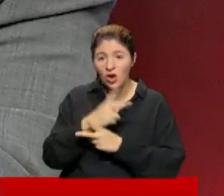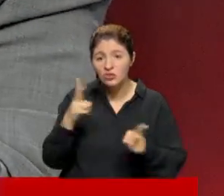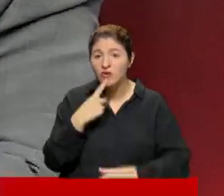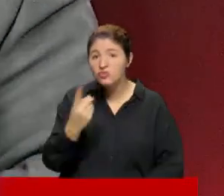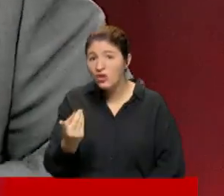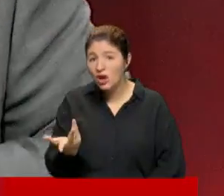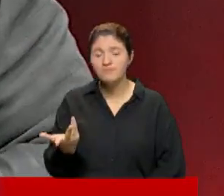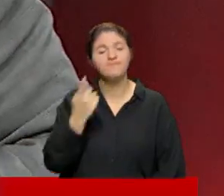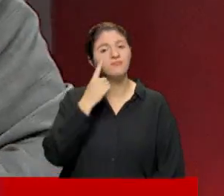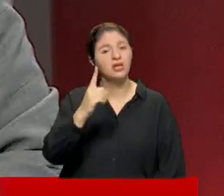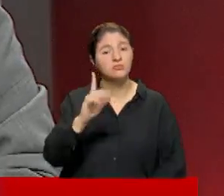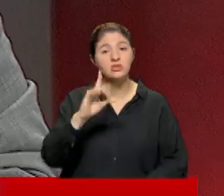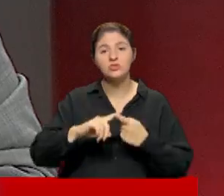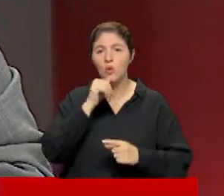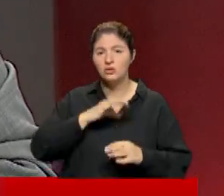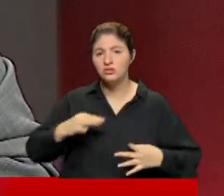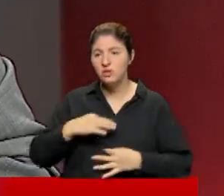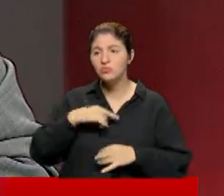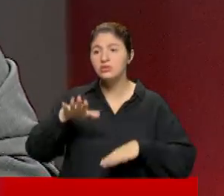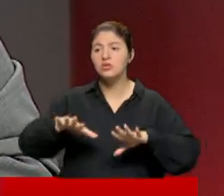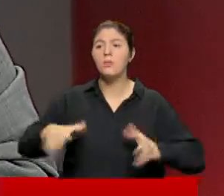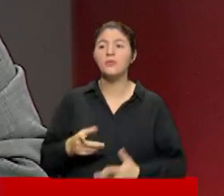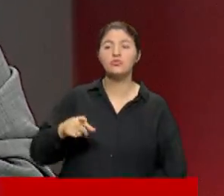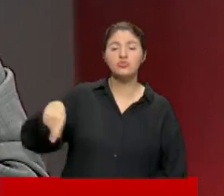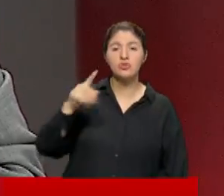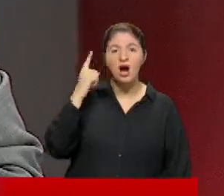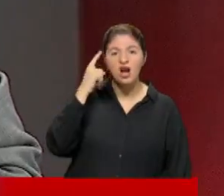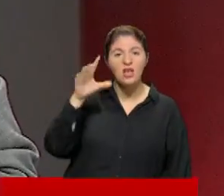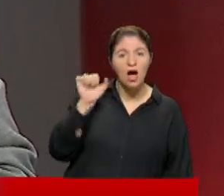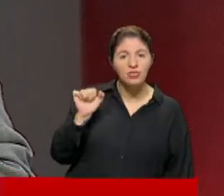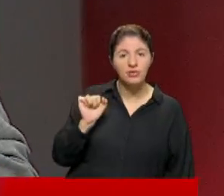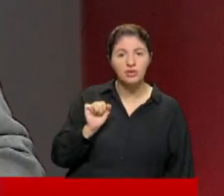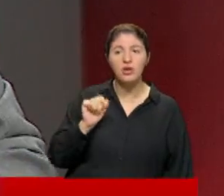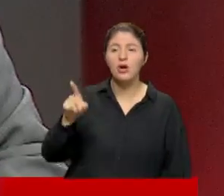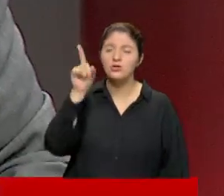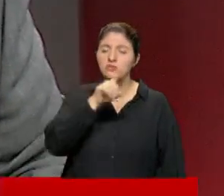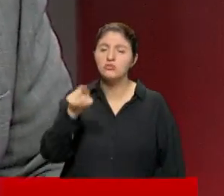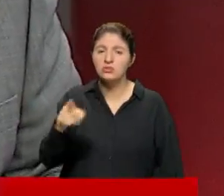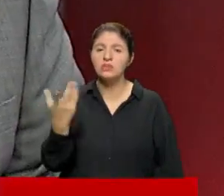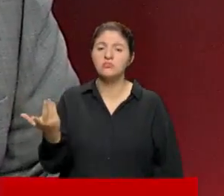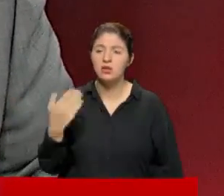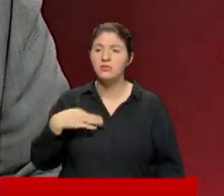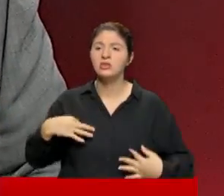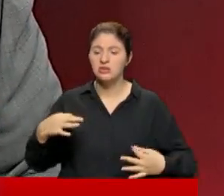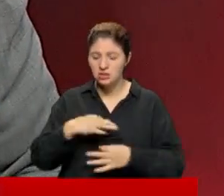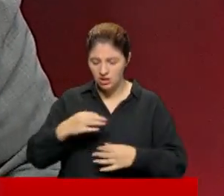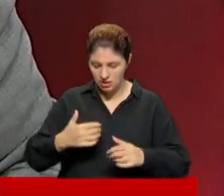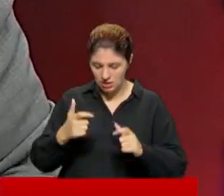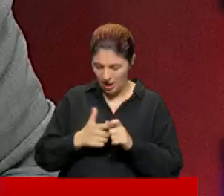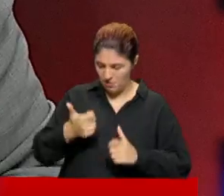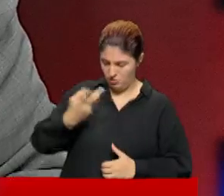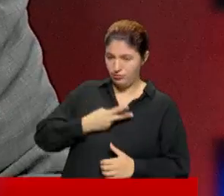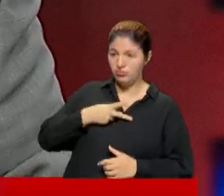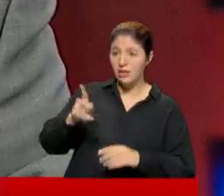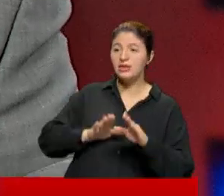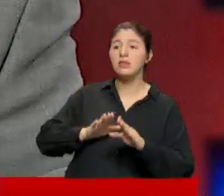diyorlar bakın sayın Kılıçdaroğlu bunların dengesini bozdu aklını aldı bunların Dolayısıyla Biz sayın genel başkanımız Gültekin uysal'a